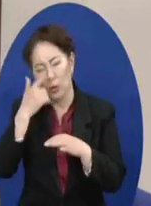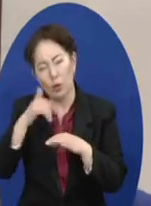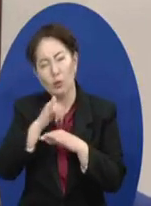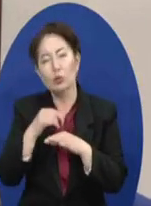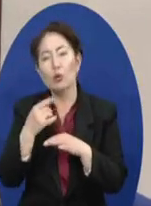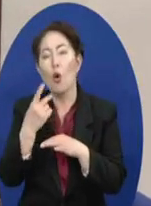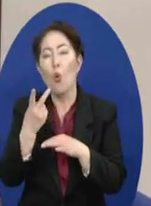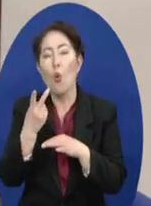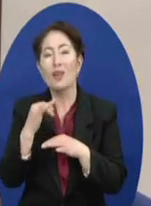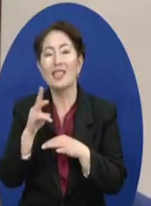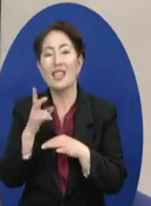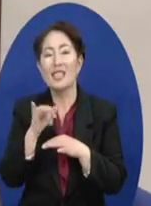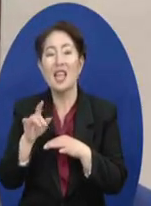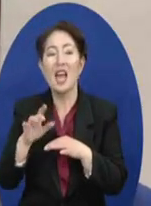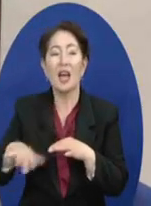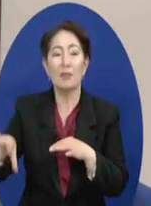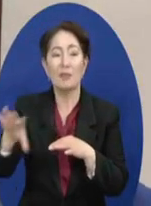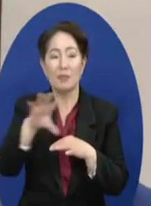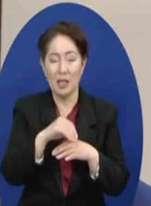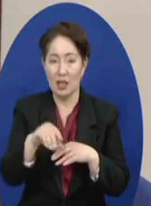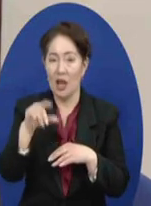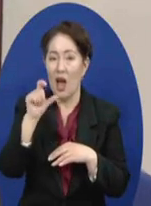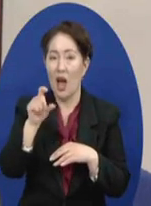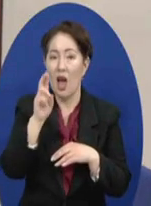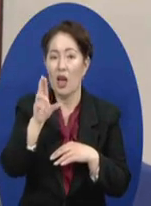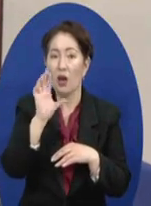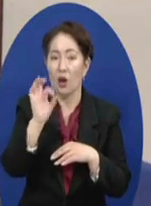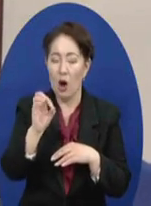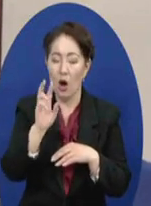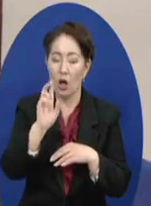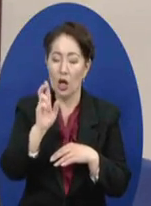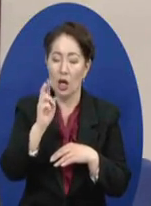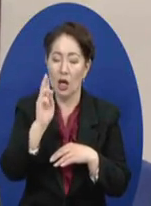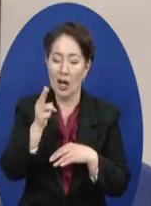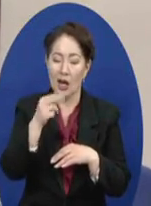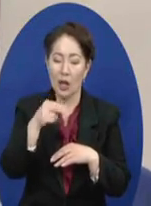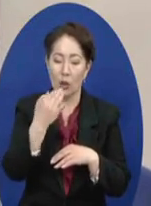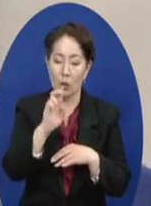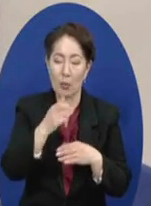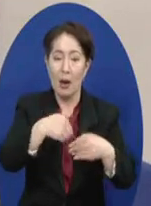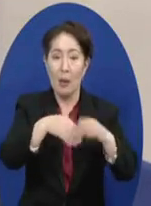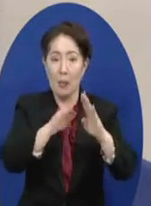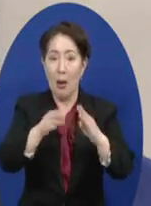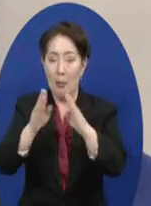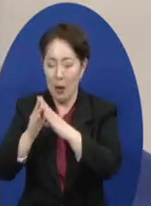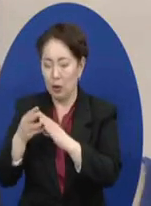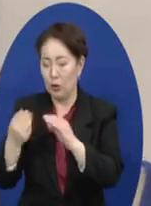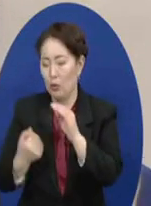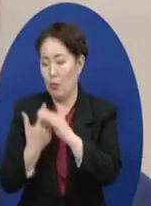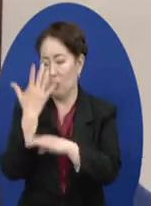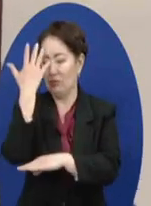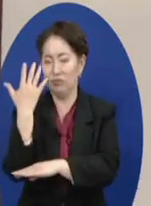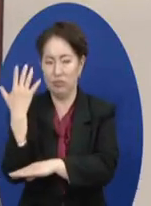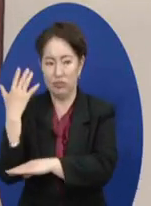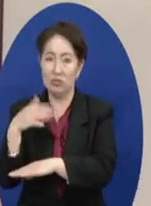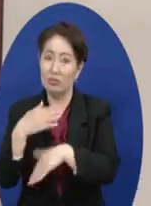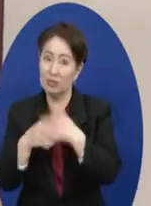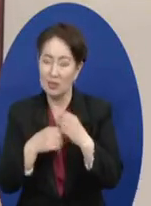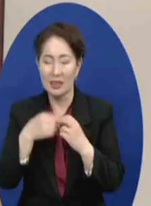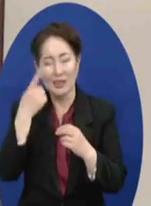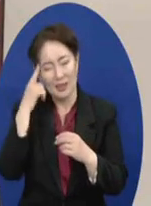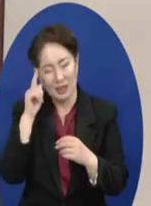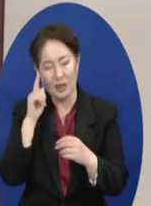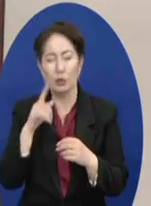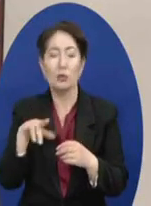үндэсний хэмжээнд энэ эко-клубыг байгуулж мод тарих одоо хөдөлгөөнийг үргэлжлүүлэх санаачлалыг